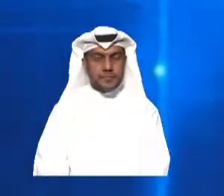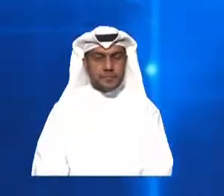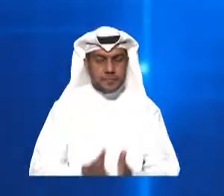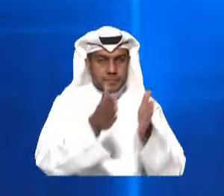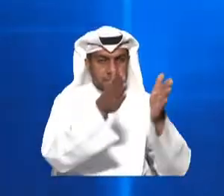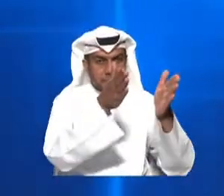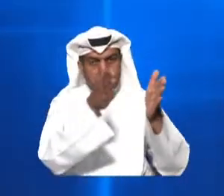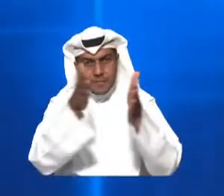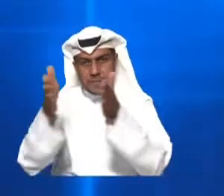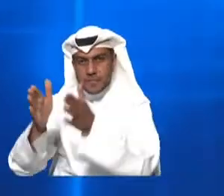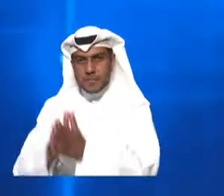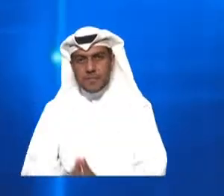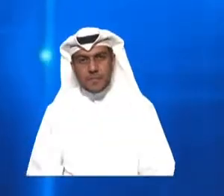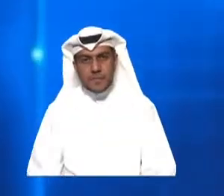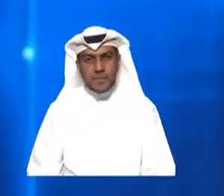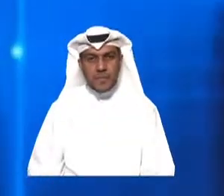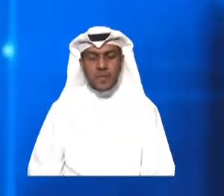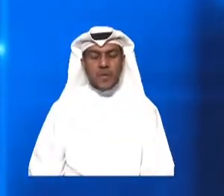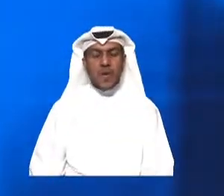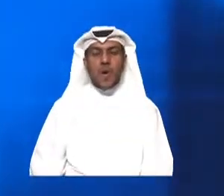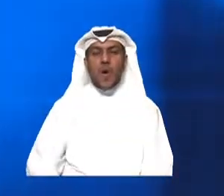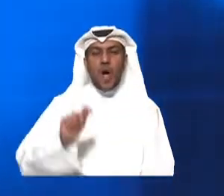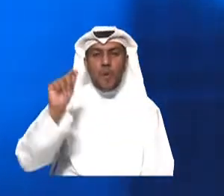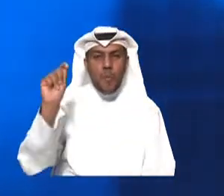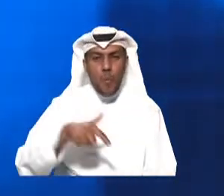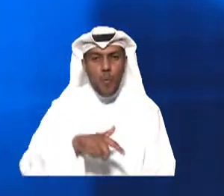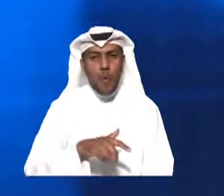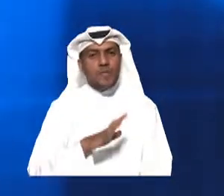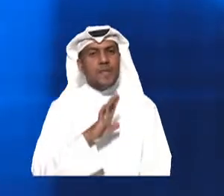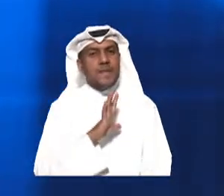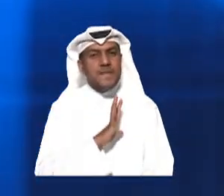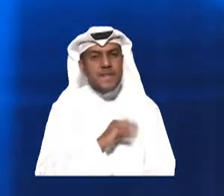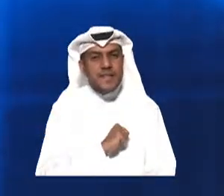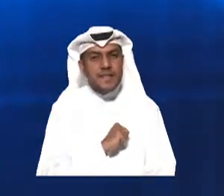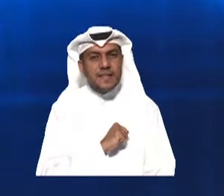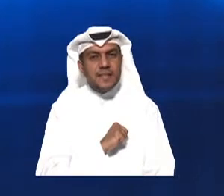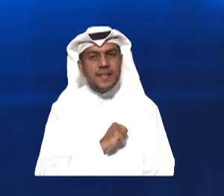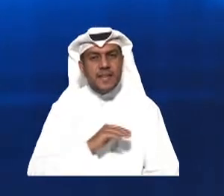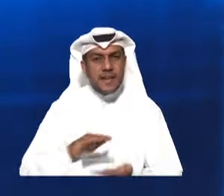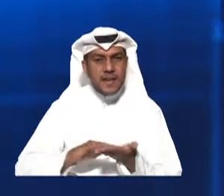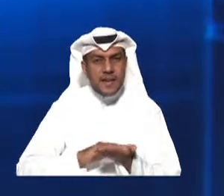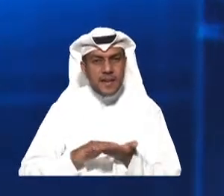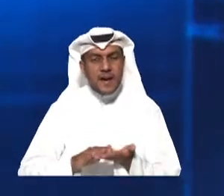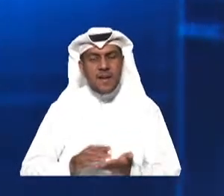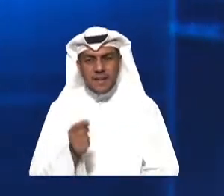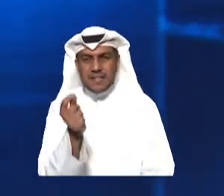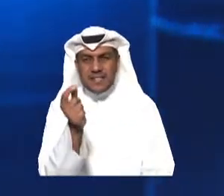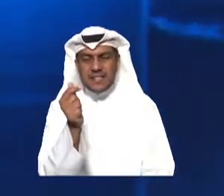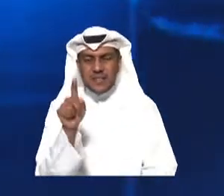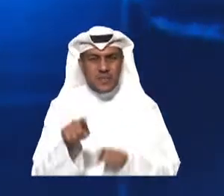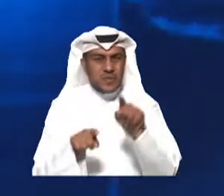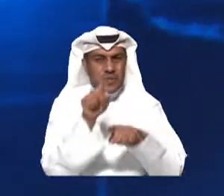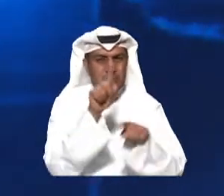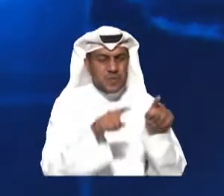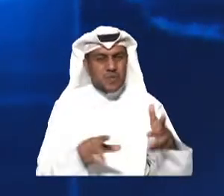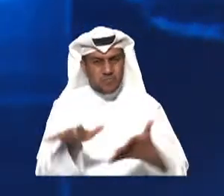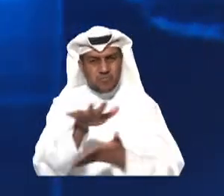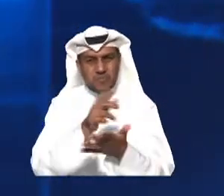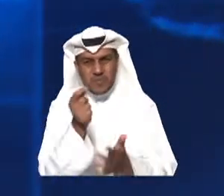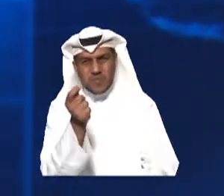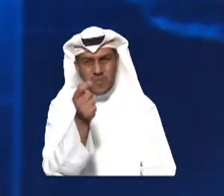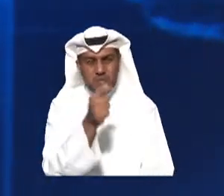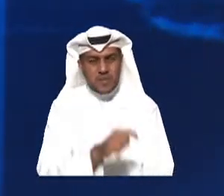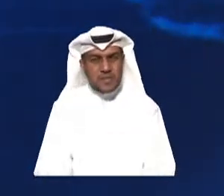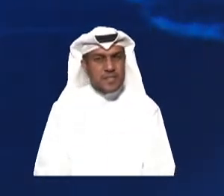أصيب عشرات المواطنين الفلسطينيين اليوم بمواجهات متفرقة مع قوات الاحتلال عقب مسيرات انطلقت بعد